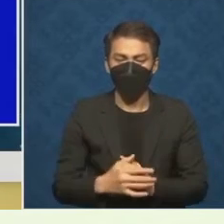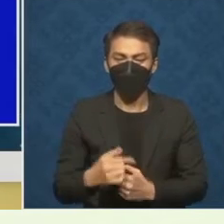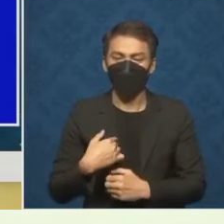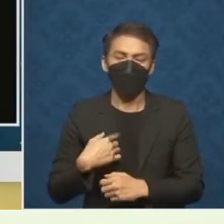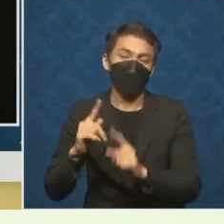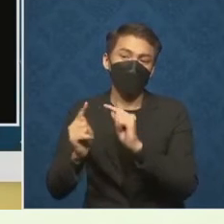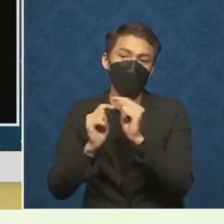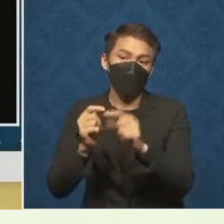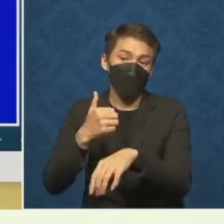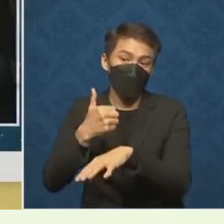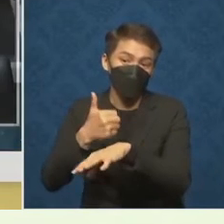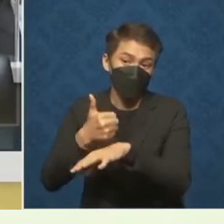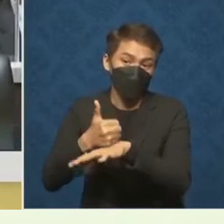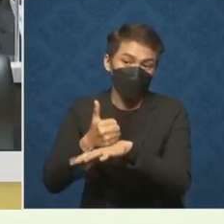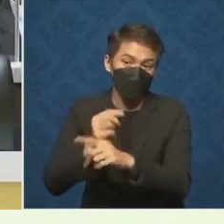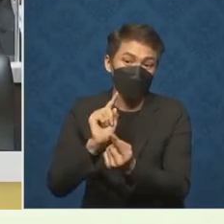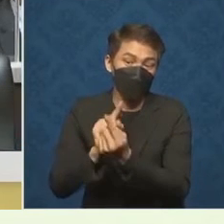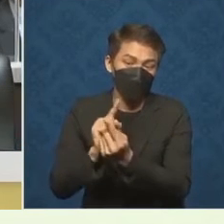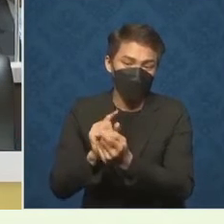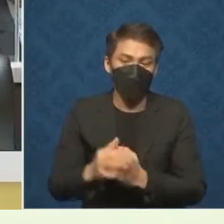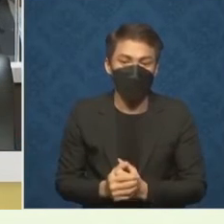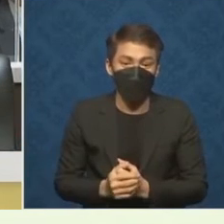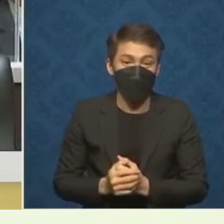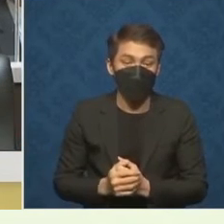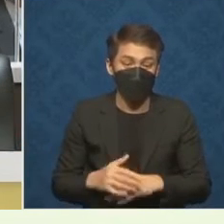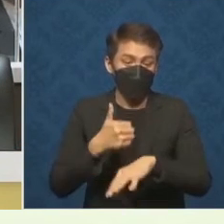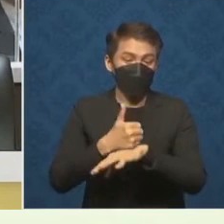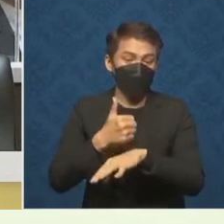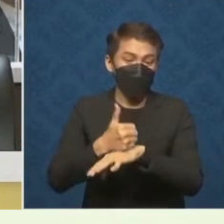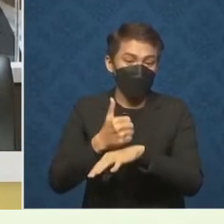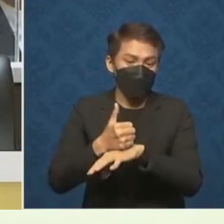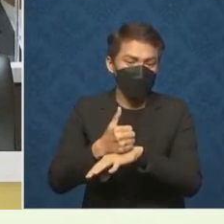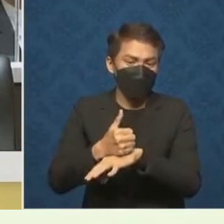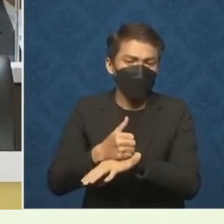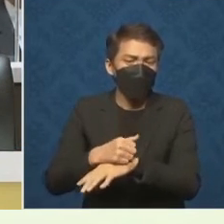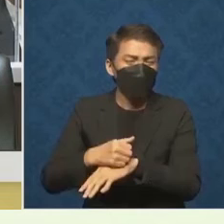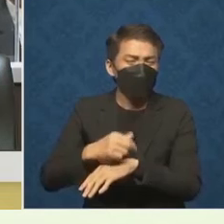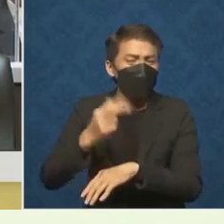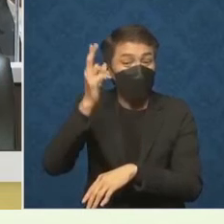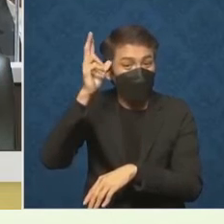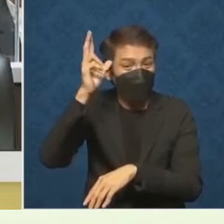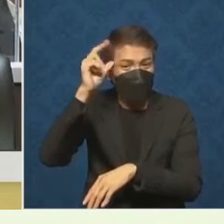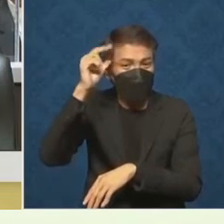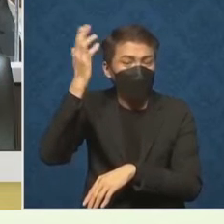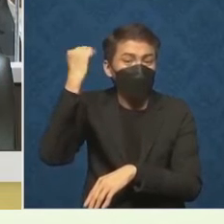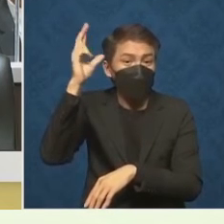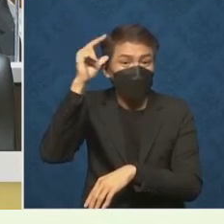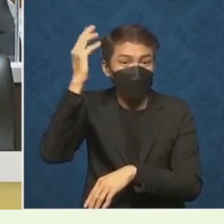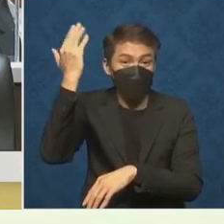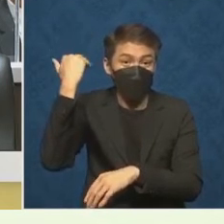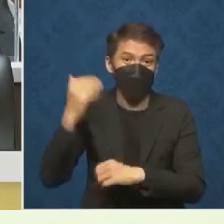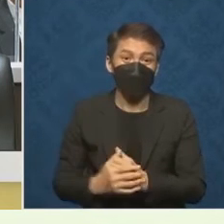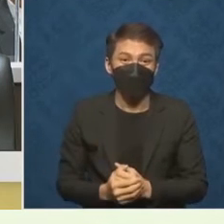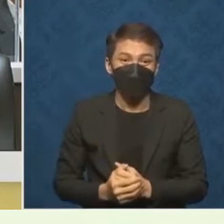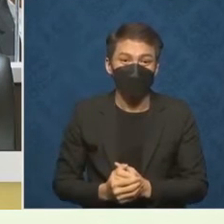ขอพบผู้ว่าหมูป่านะครับซึ่งเป็นผู้ว่าลำปางในขณะนั้นวัตถุประสงค์เพื่อให้ต้องการผู้ว่